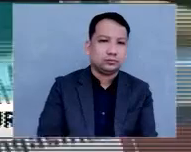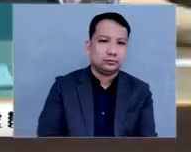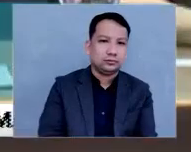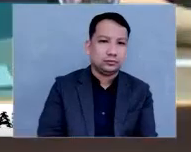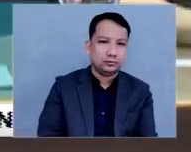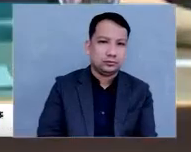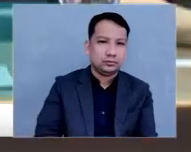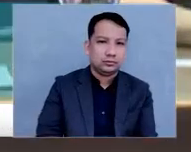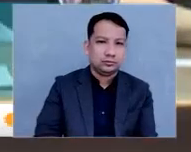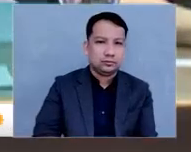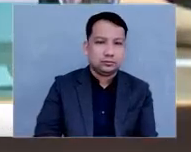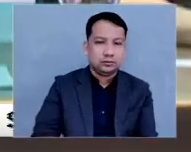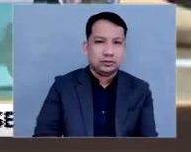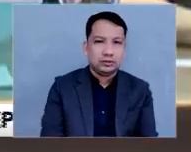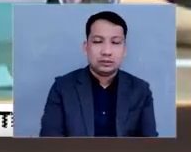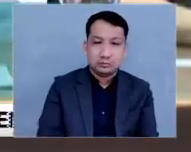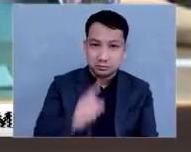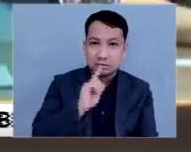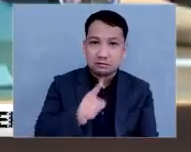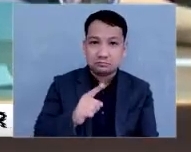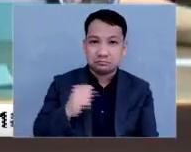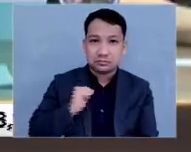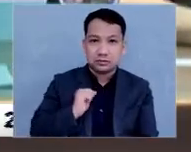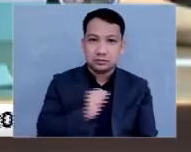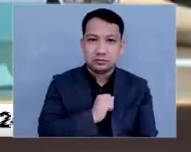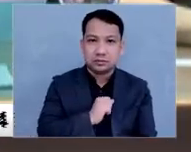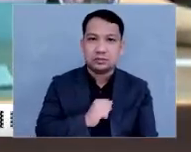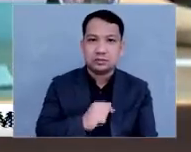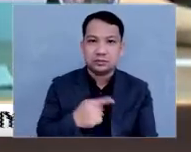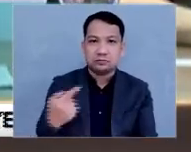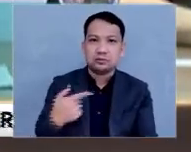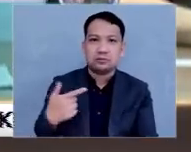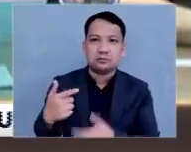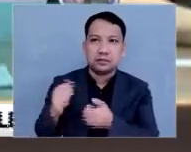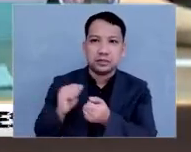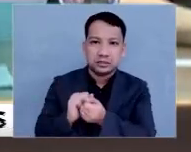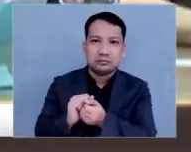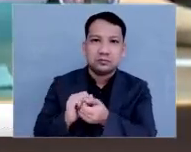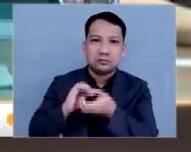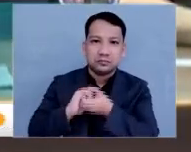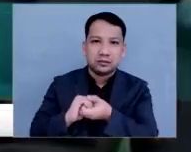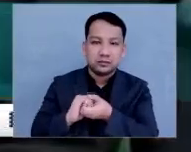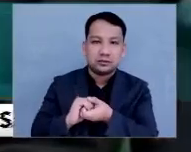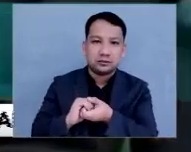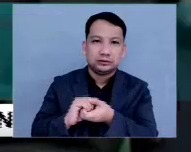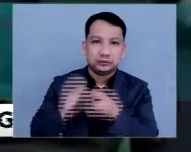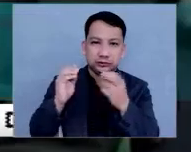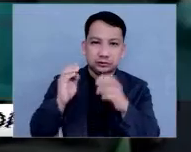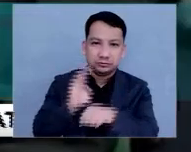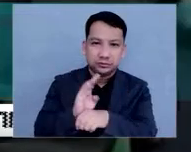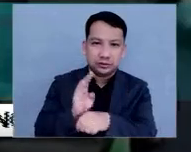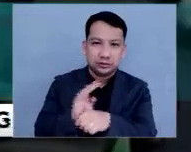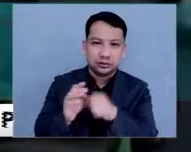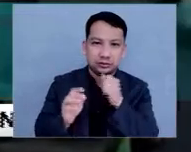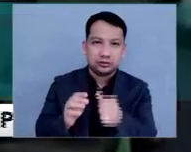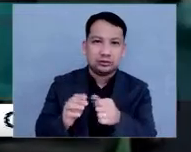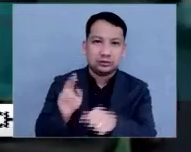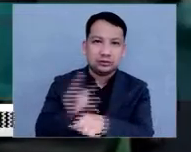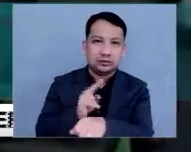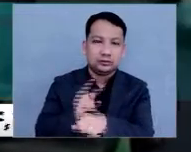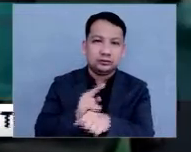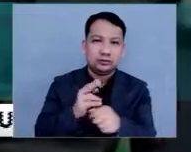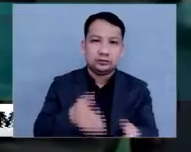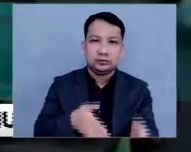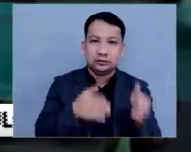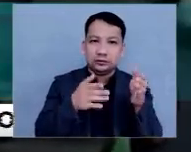kabila nito kumbinsido pa rin ang mga senador na magkasosyo talaga sina cugay at go kung totoo raw yan hindi malabong nagagamit ang mga negosyo